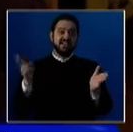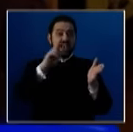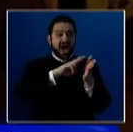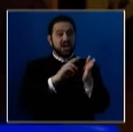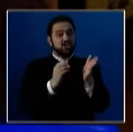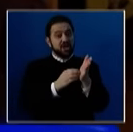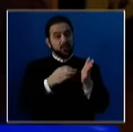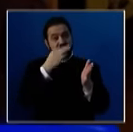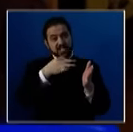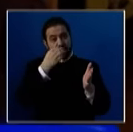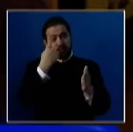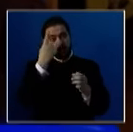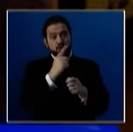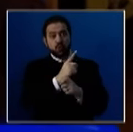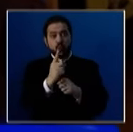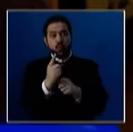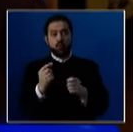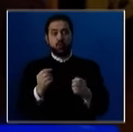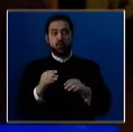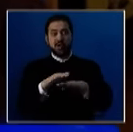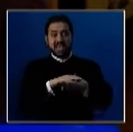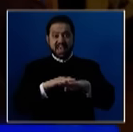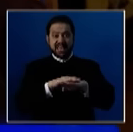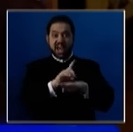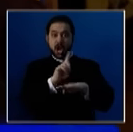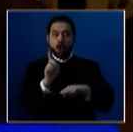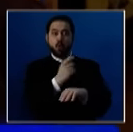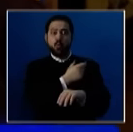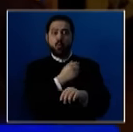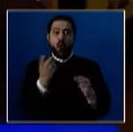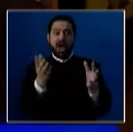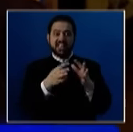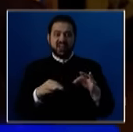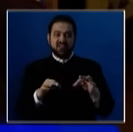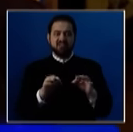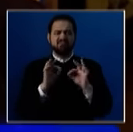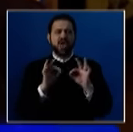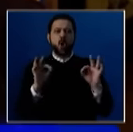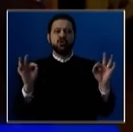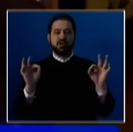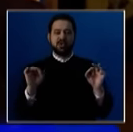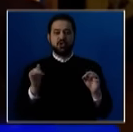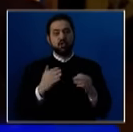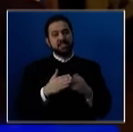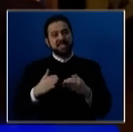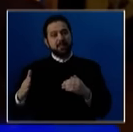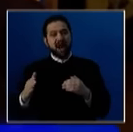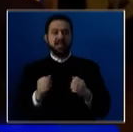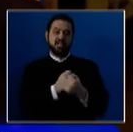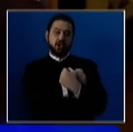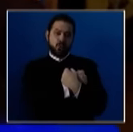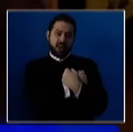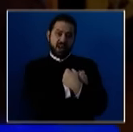iarăși trebuie să spunem un lucru și anume că iertarea nu poate fi în niciun caz deosebită și separată de